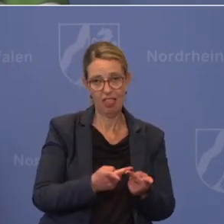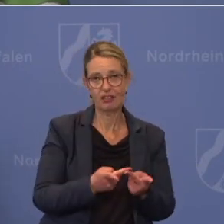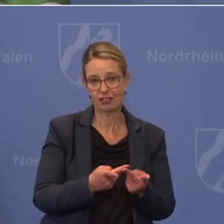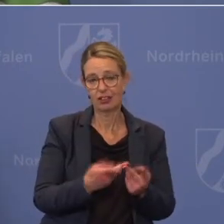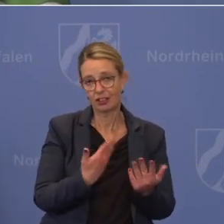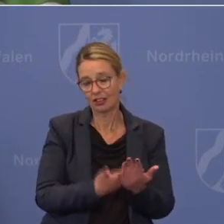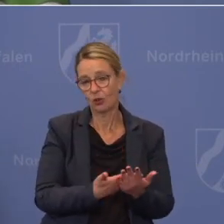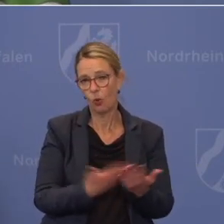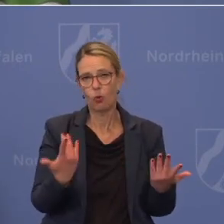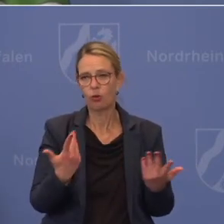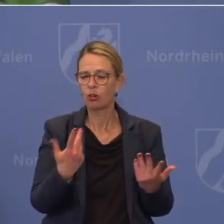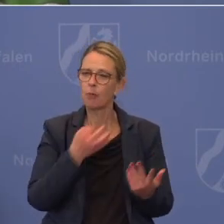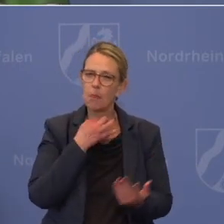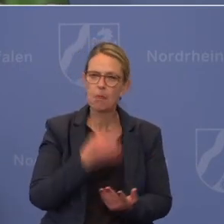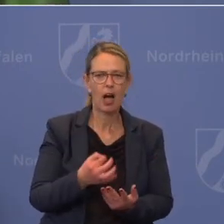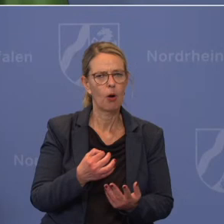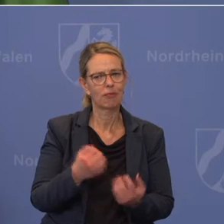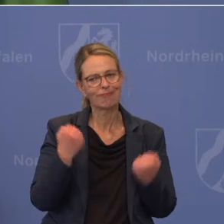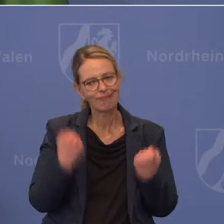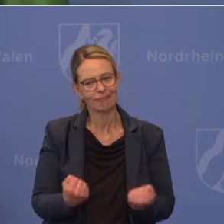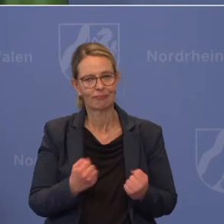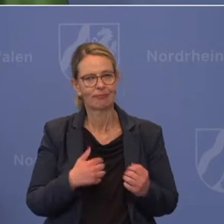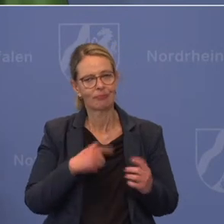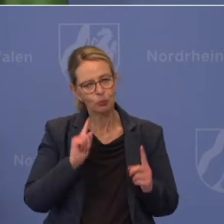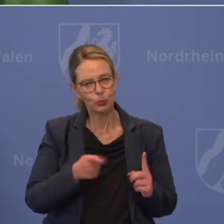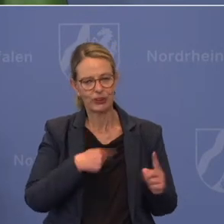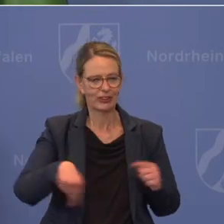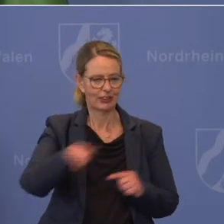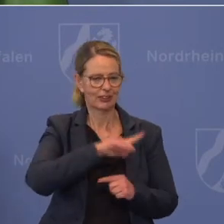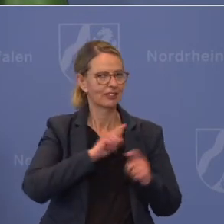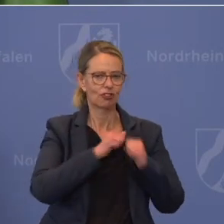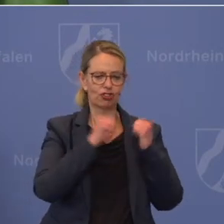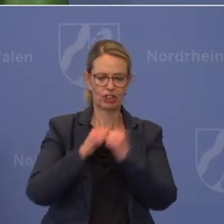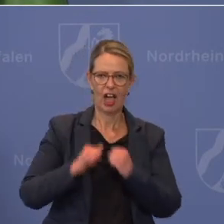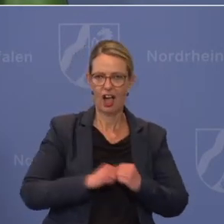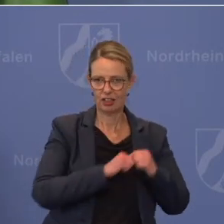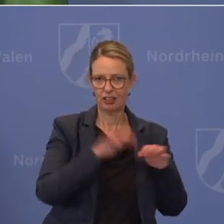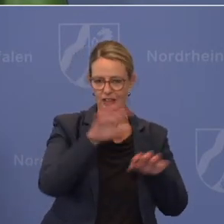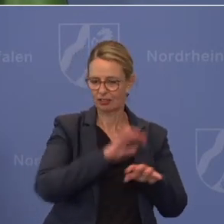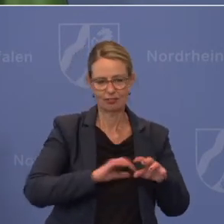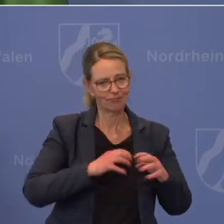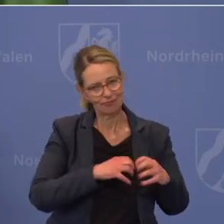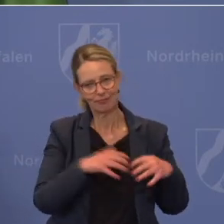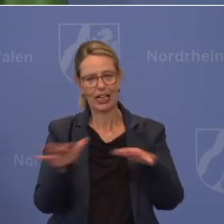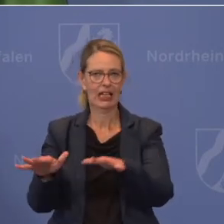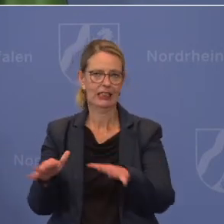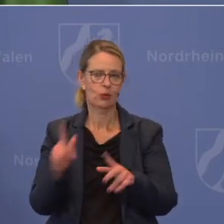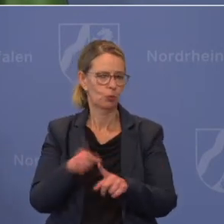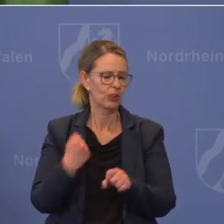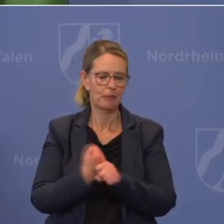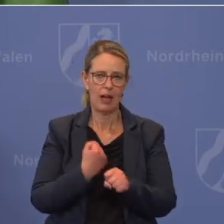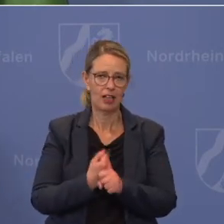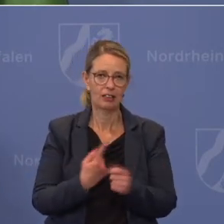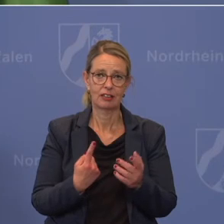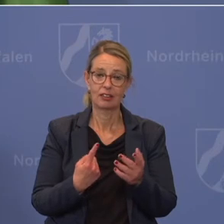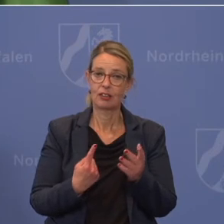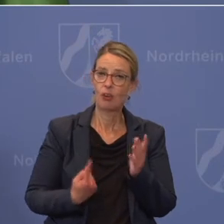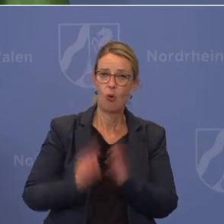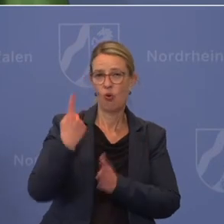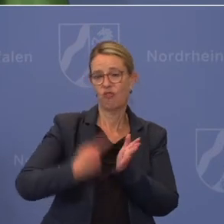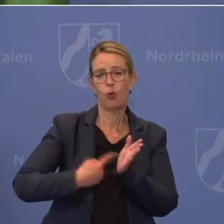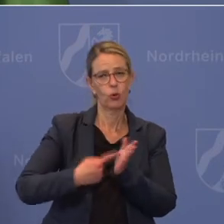eine energische Reaktion aller staatlichen Ebenen. Die Herausforderungen sind